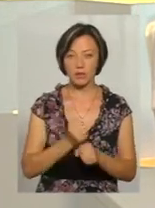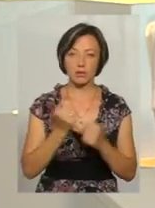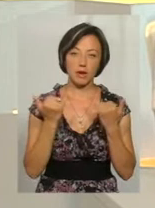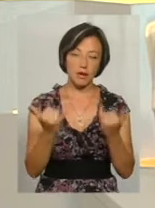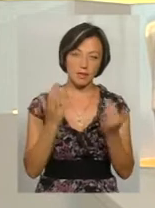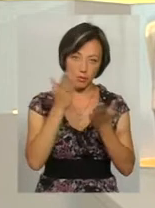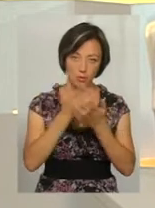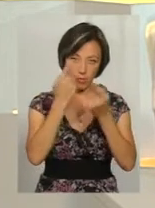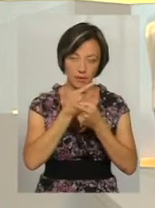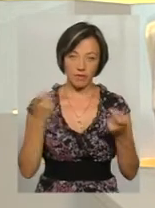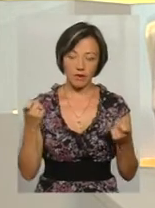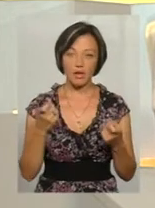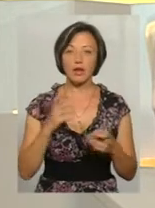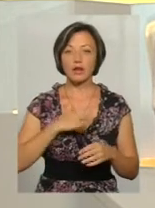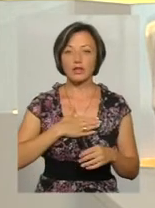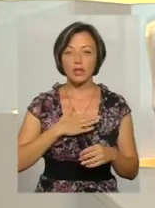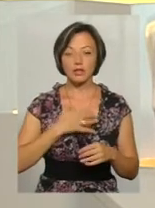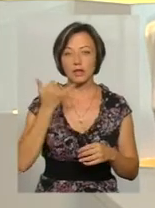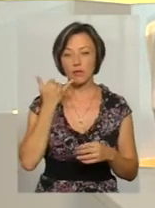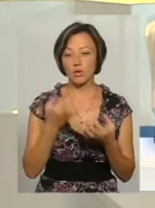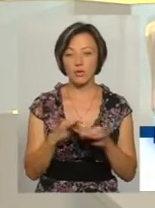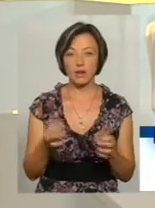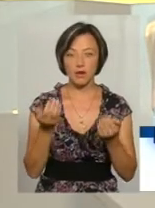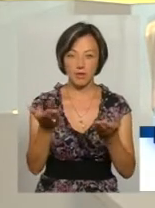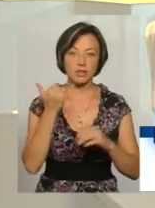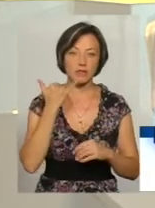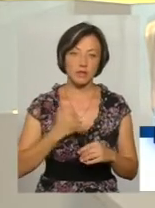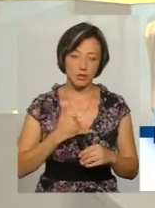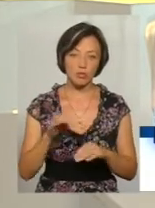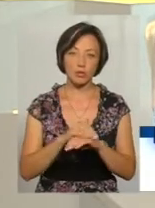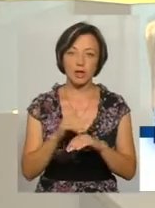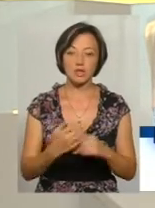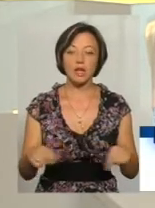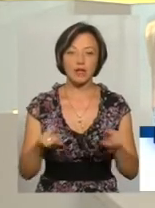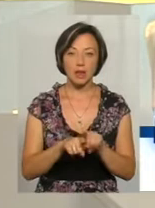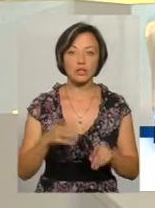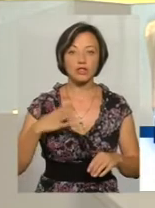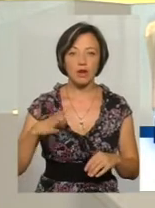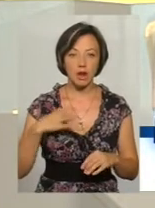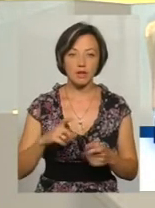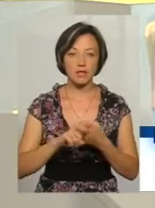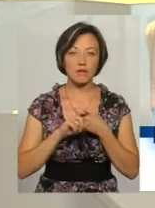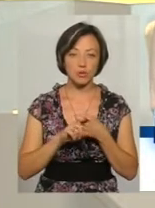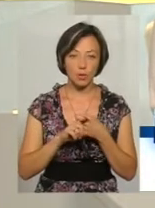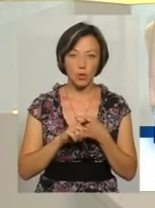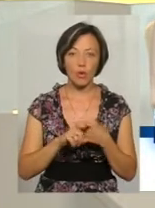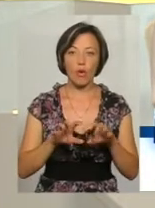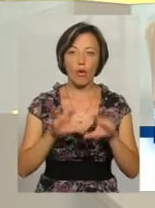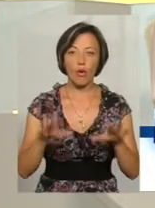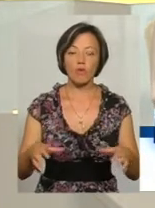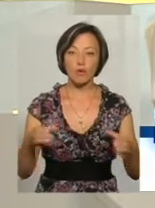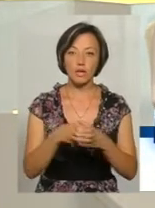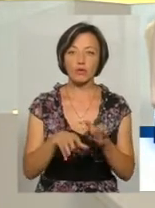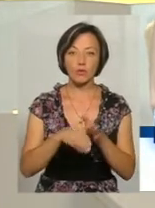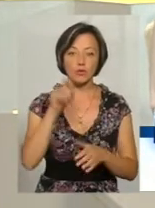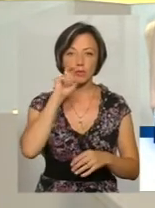вас у прямому ефірі. Наші лінії вільні для ваших дзвінків. А також чекаємо на зв'язку голову Комітету